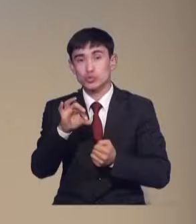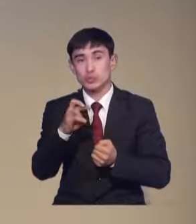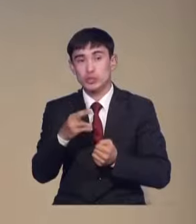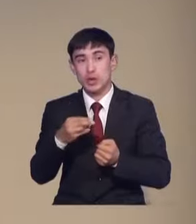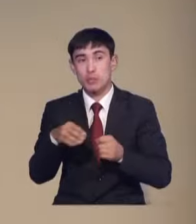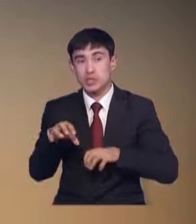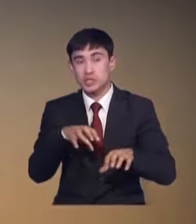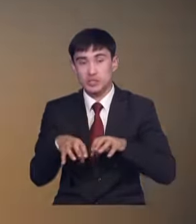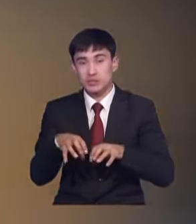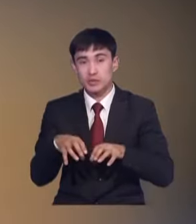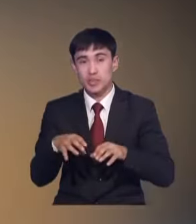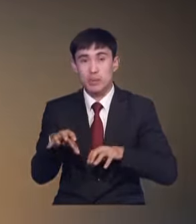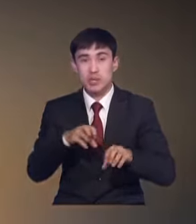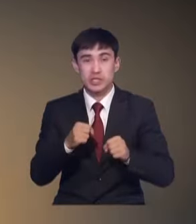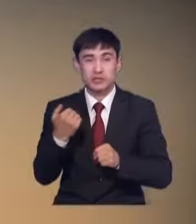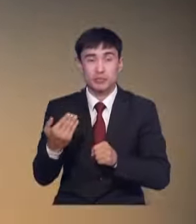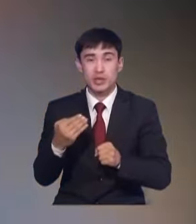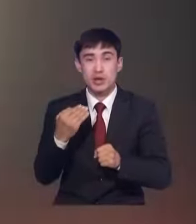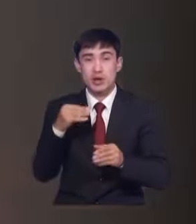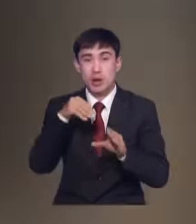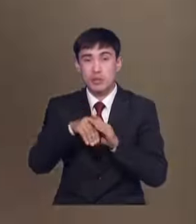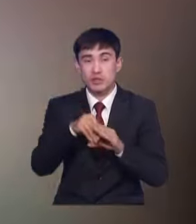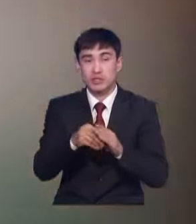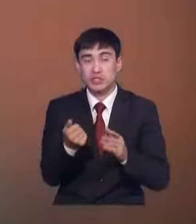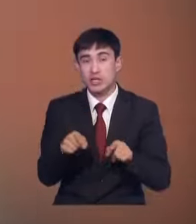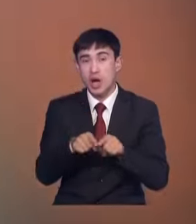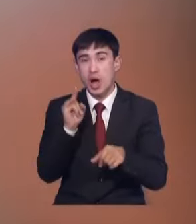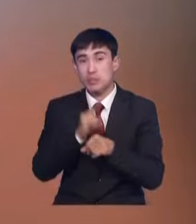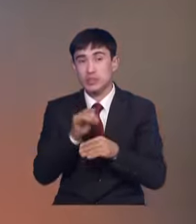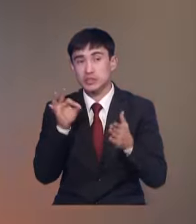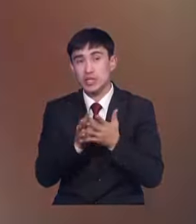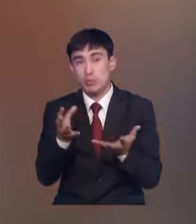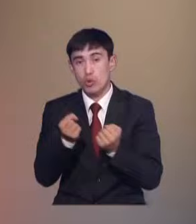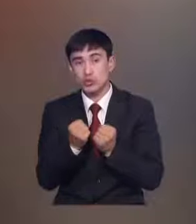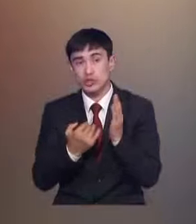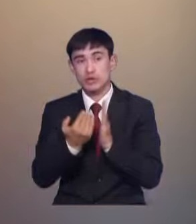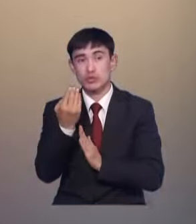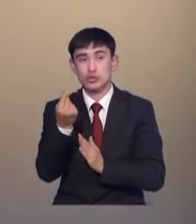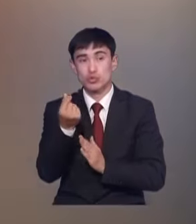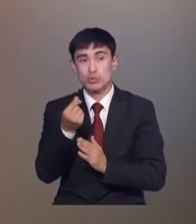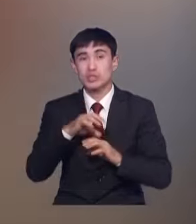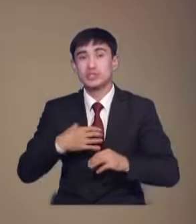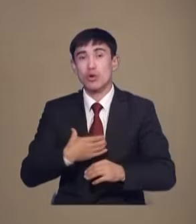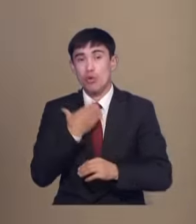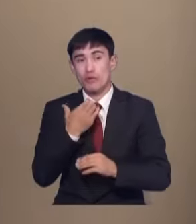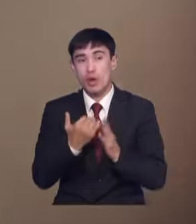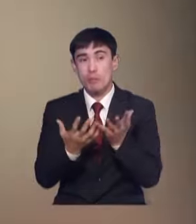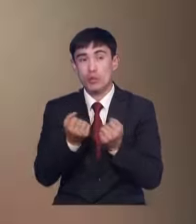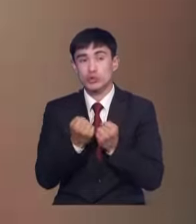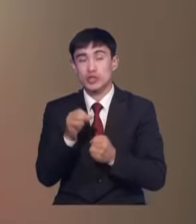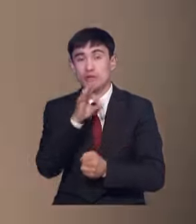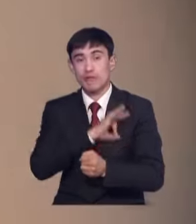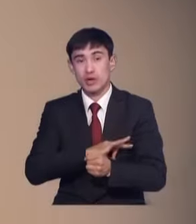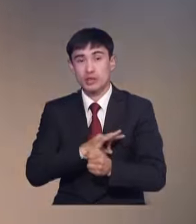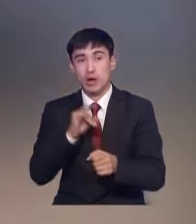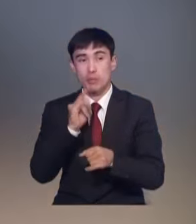путём мошенничества мошенничество при капиталовложения обман с целью получения завышенной суммы страховки получения выгоды